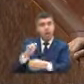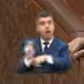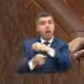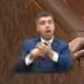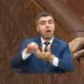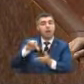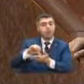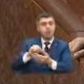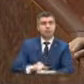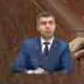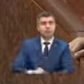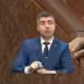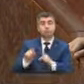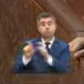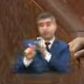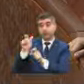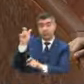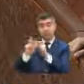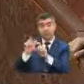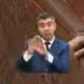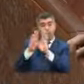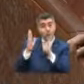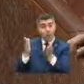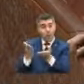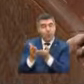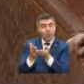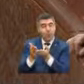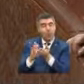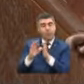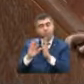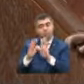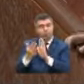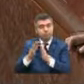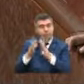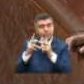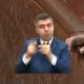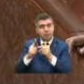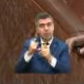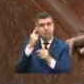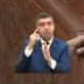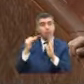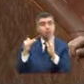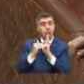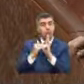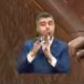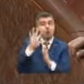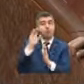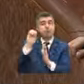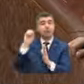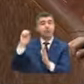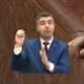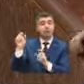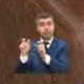عدد المستفيدين والمستفيدات من الداخليات والاطعام المدرسي راه وصل تقريبا 1.5 مليون، اي بزياده